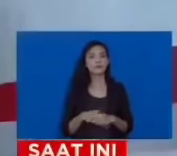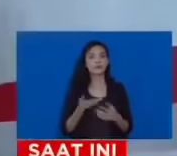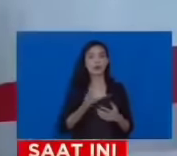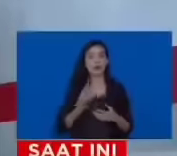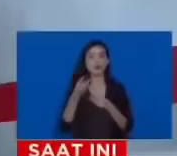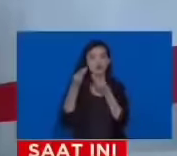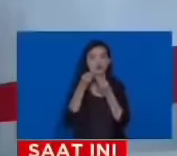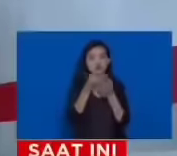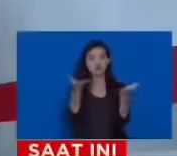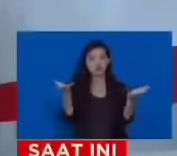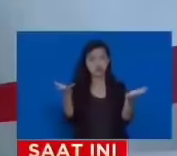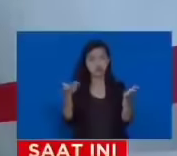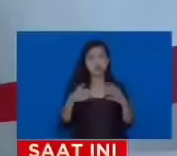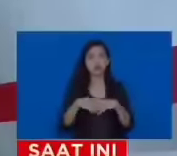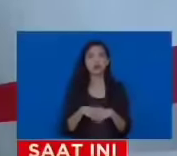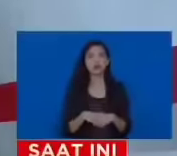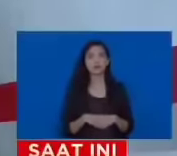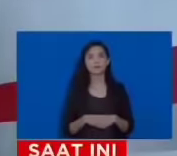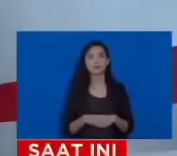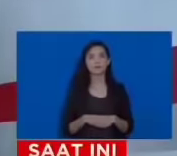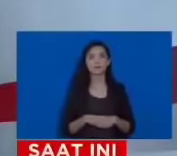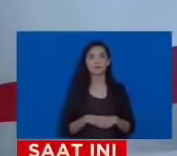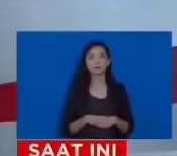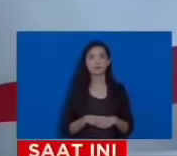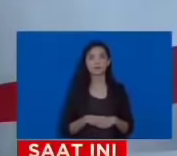menyampaikan beberapa hal terkait dengan